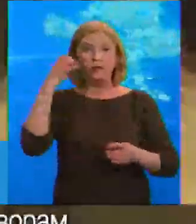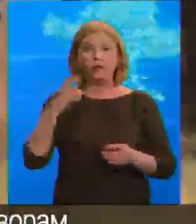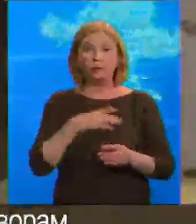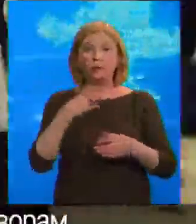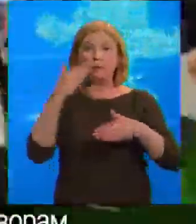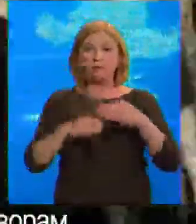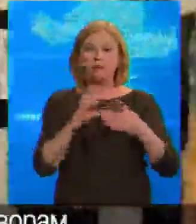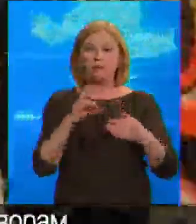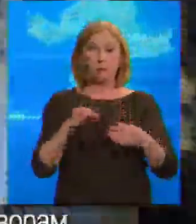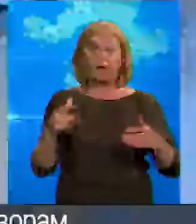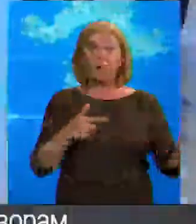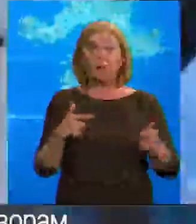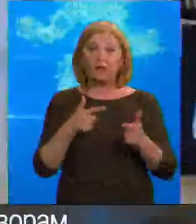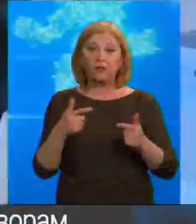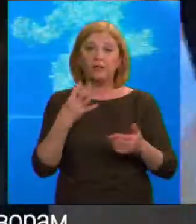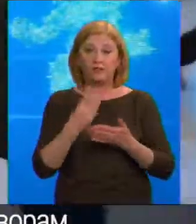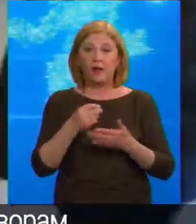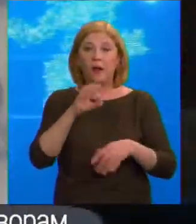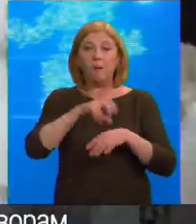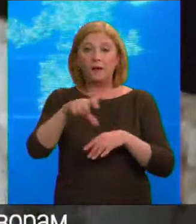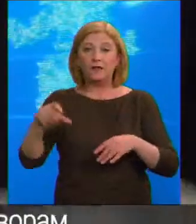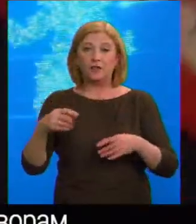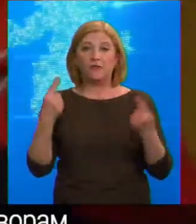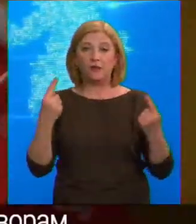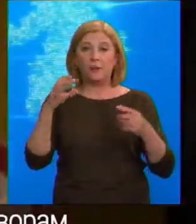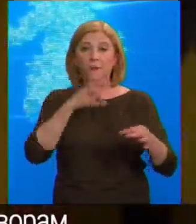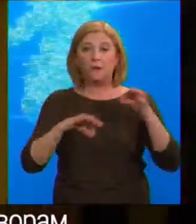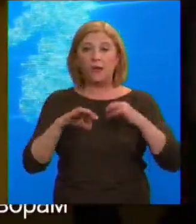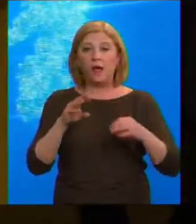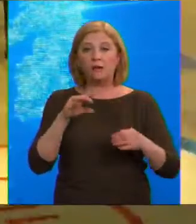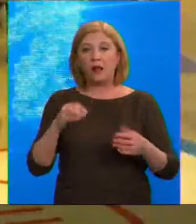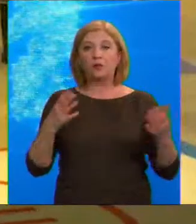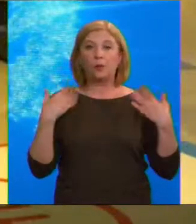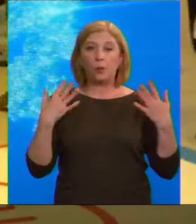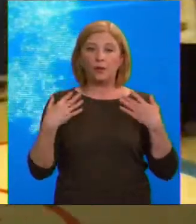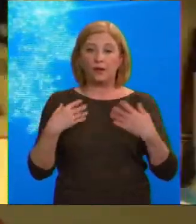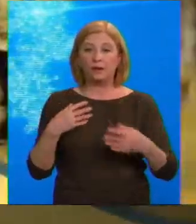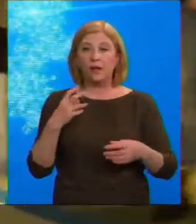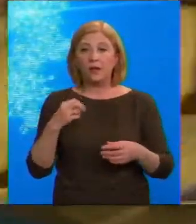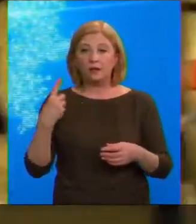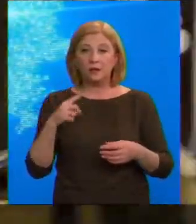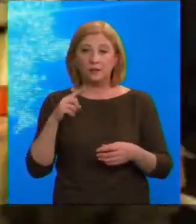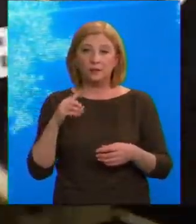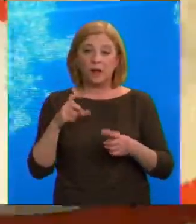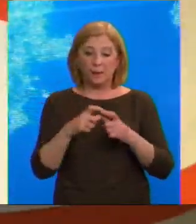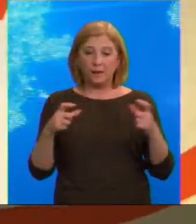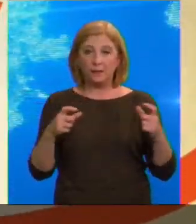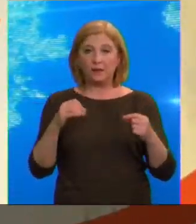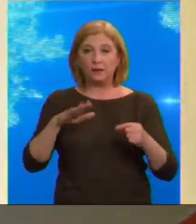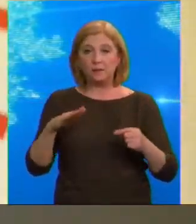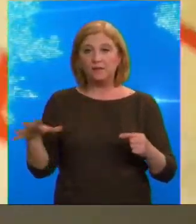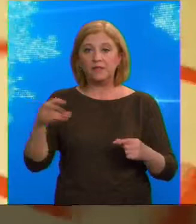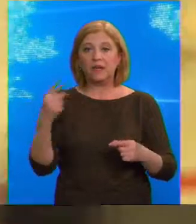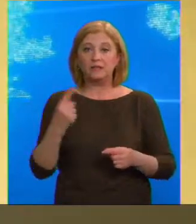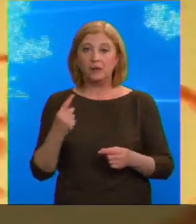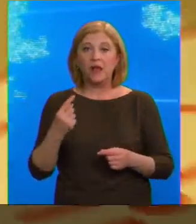завершения сезона подготовили для своих болельщиков глобальный проект «Трактор Уикенд». В него вошли «Трактор Найт» для владельцев абонементов и «Матч всех звезд» для